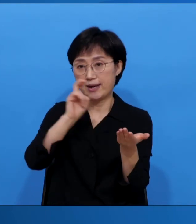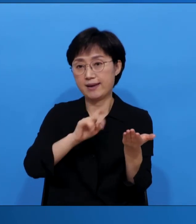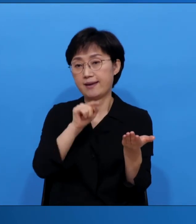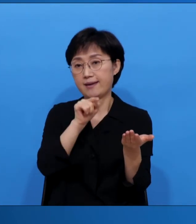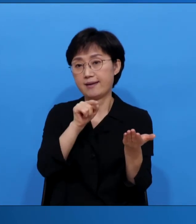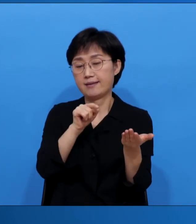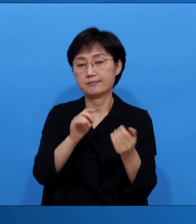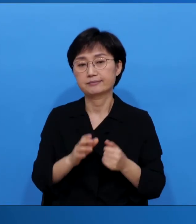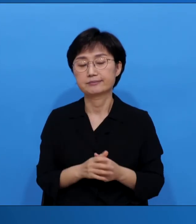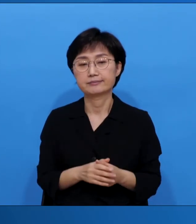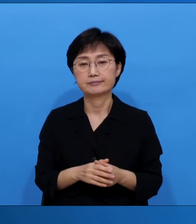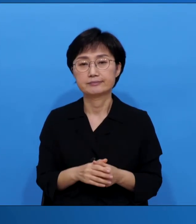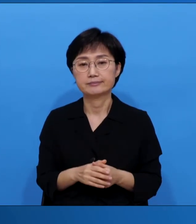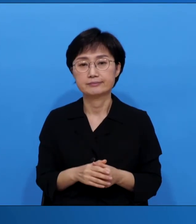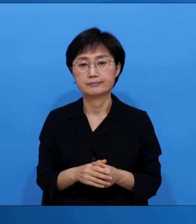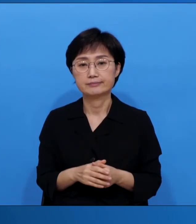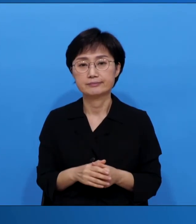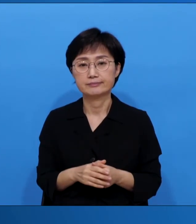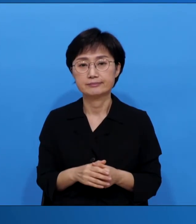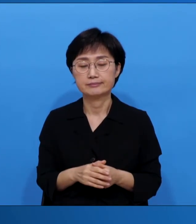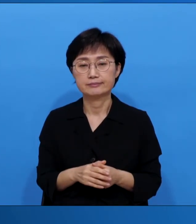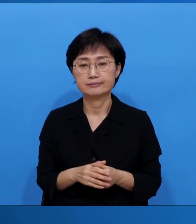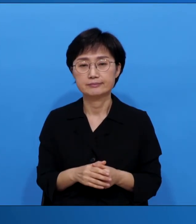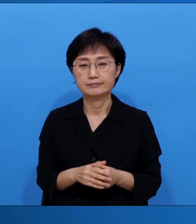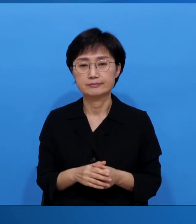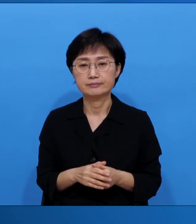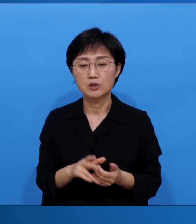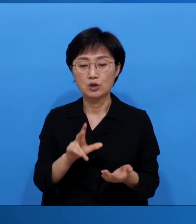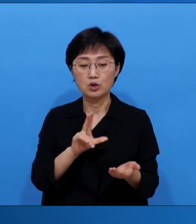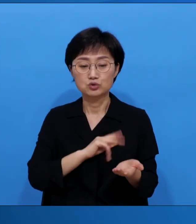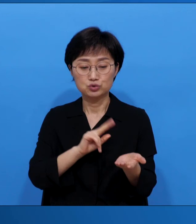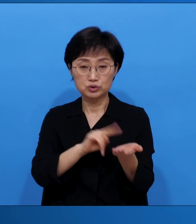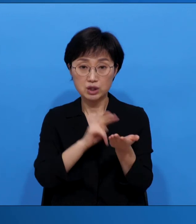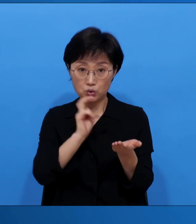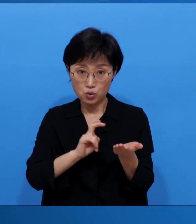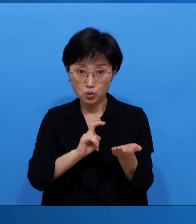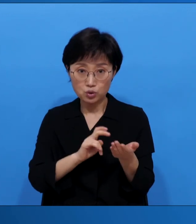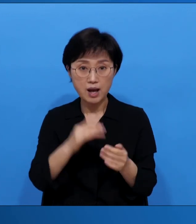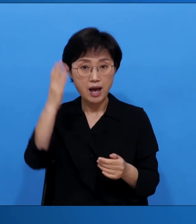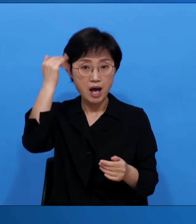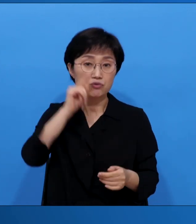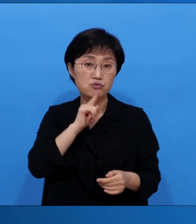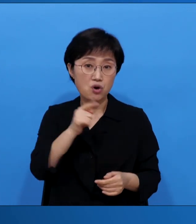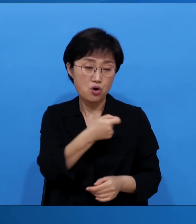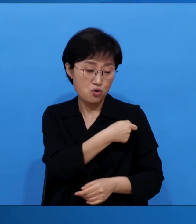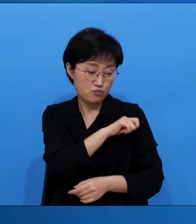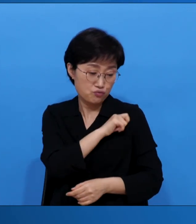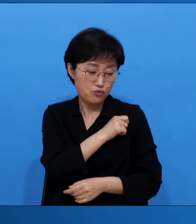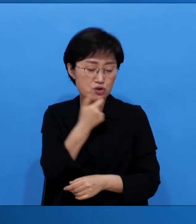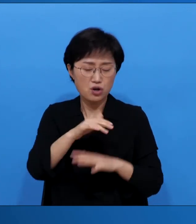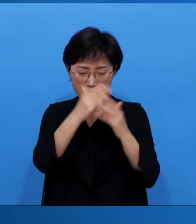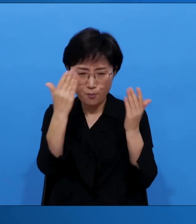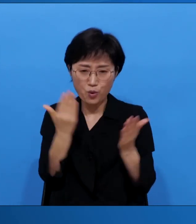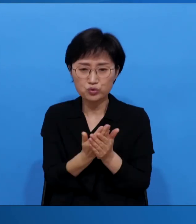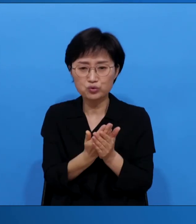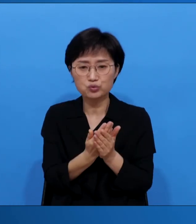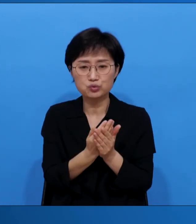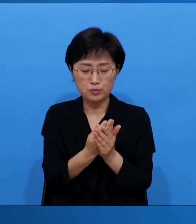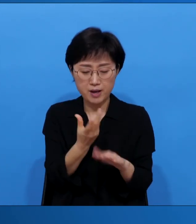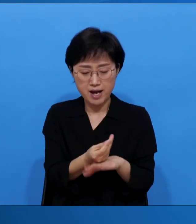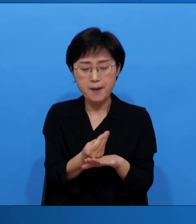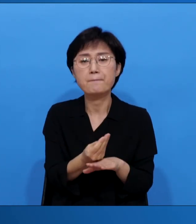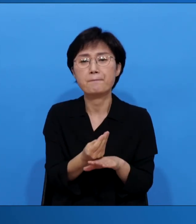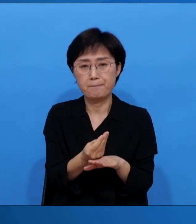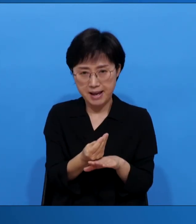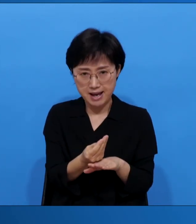70인의 제자들 아참! 선교대회 주제곡도 한국어, 에스파뇰, 잉글리시. 아이고 숨차. 더